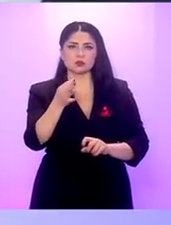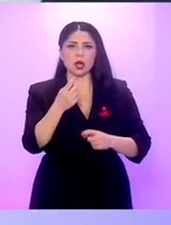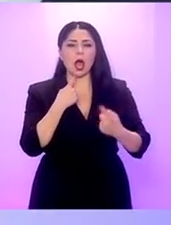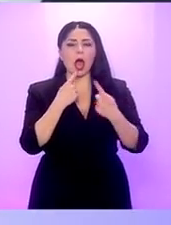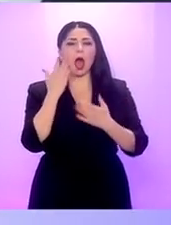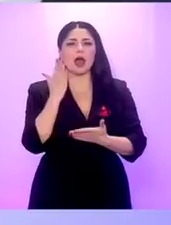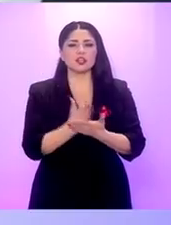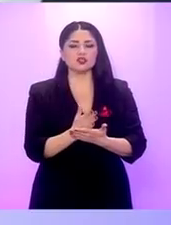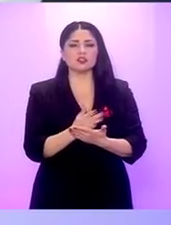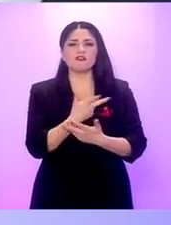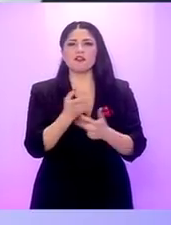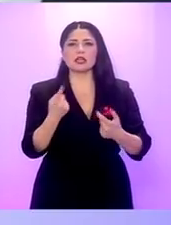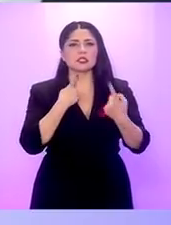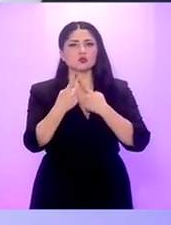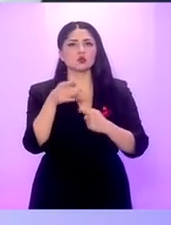cu specialiști.